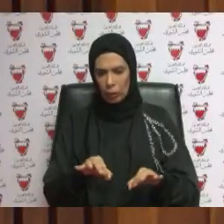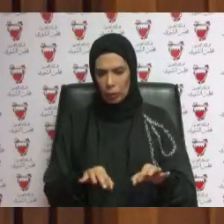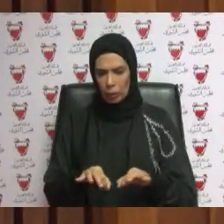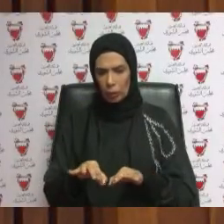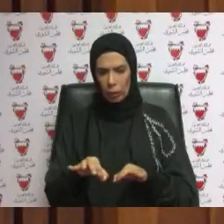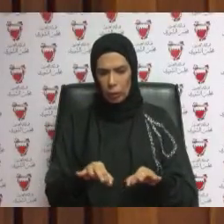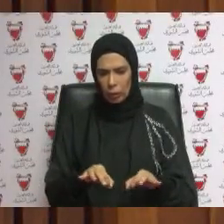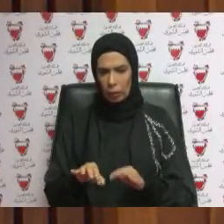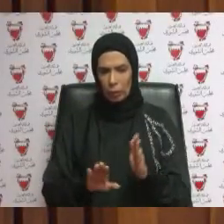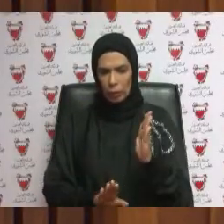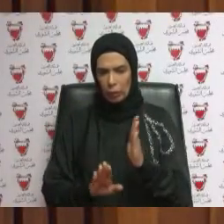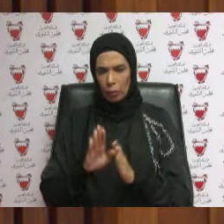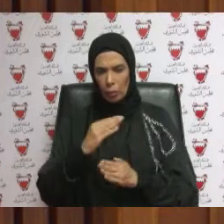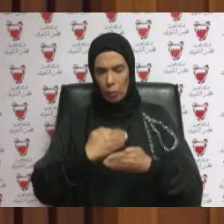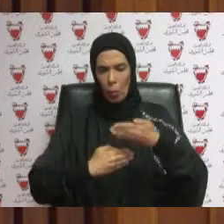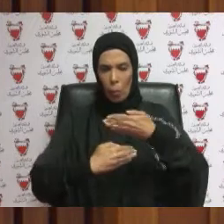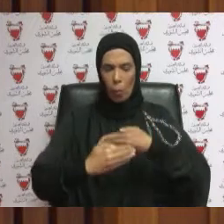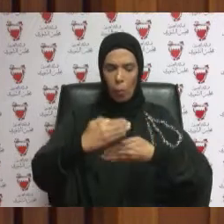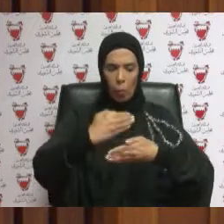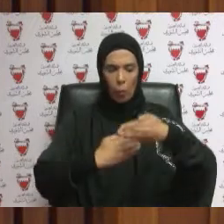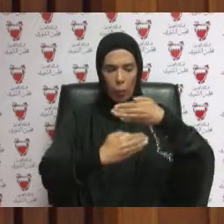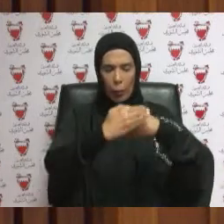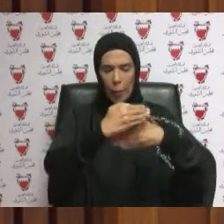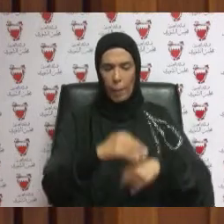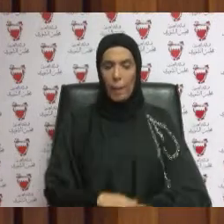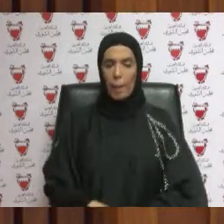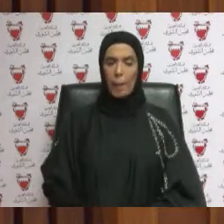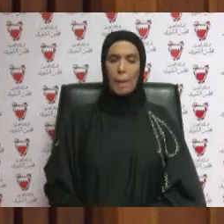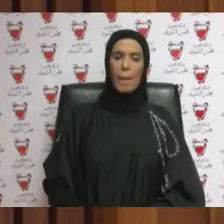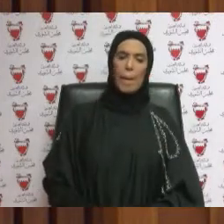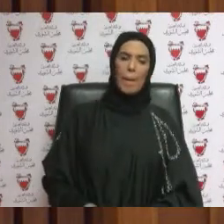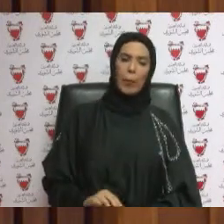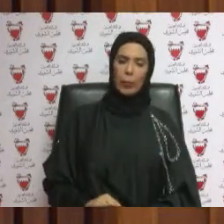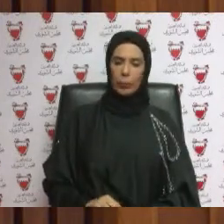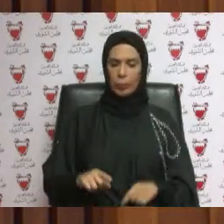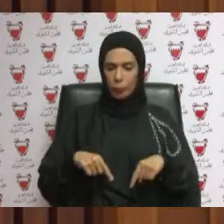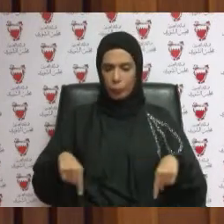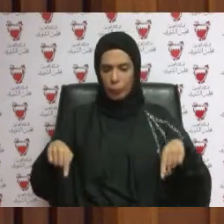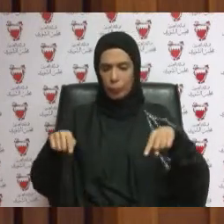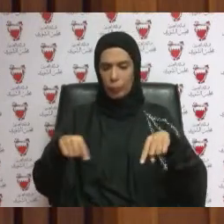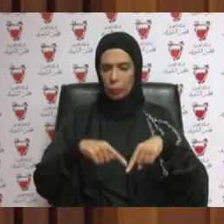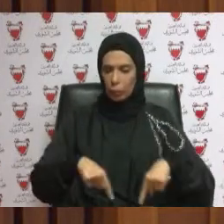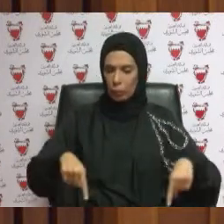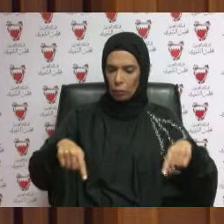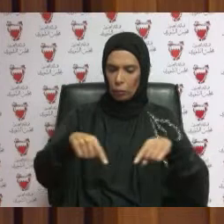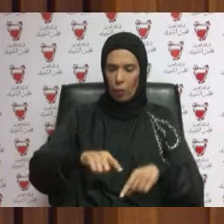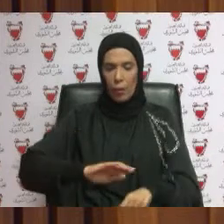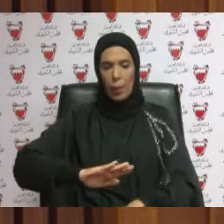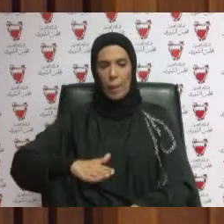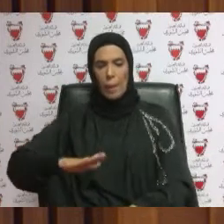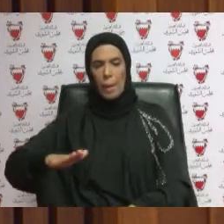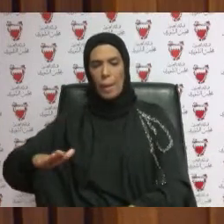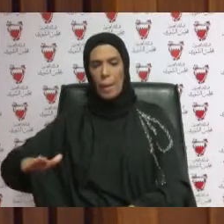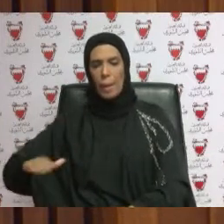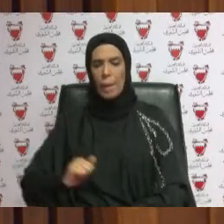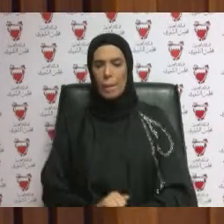من خطط التنمية العمرانية. هذا فضلاً عن أن أعداد المخططات الواقعة في البيئة البحرية تقضي